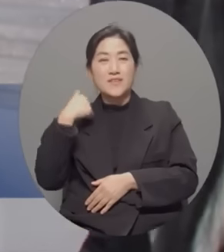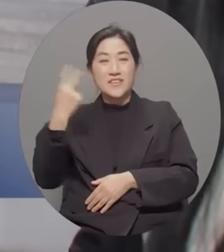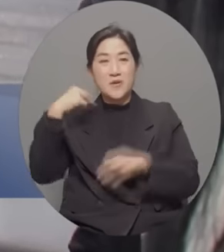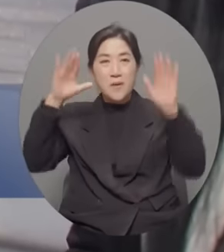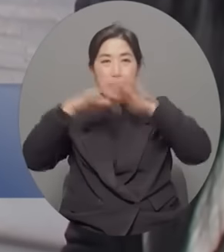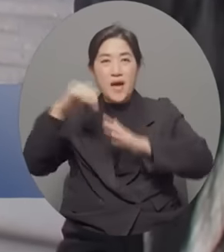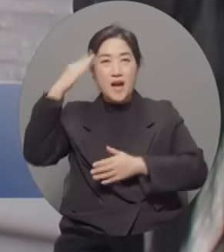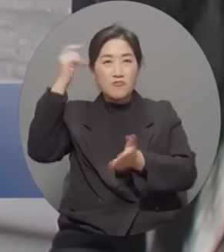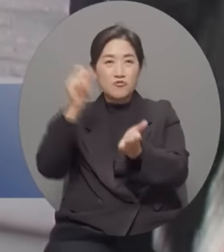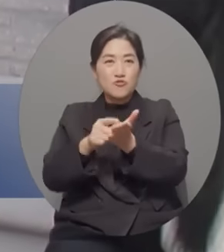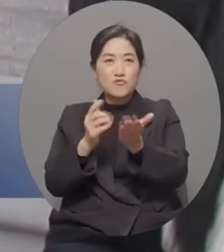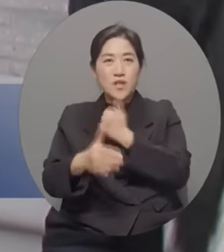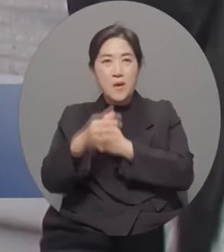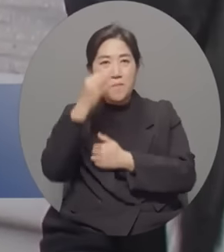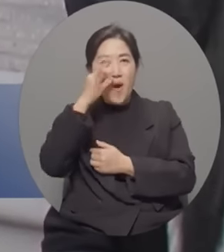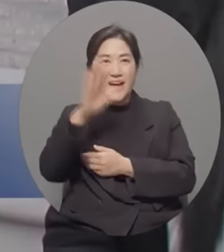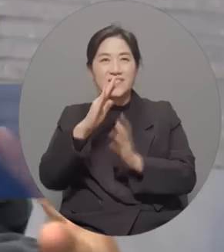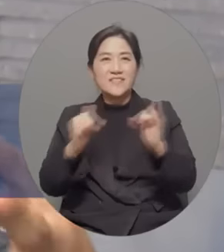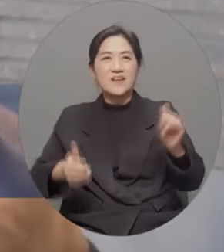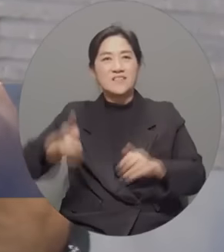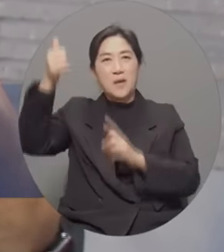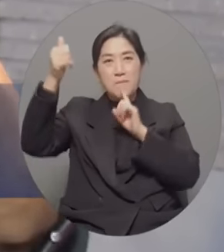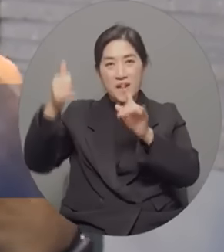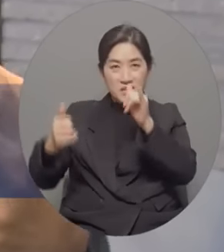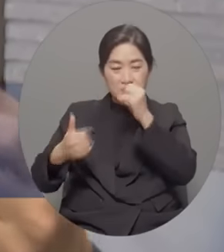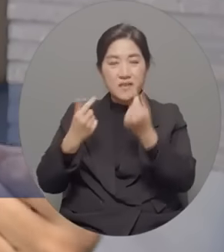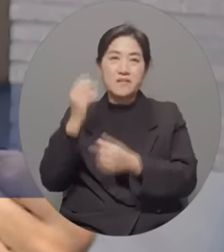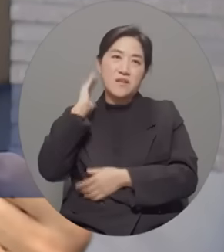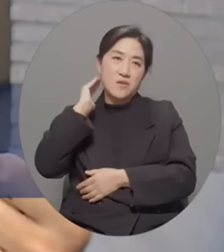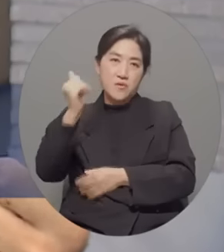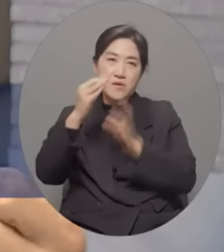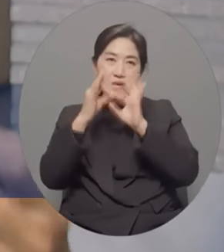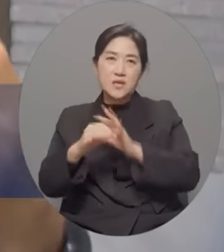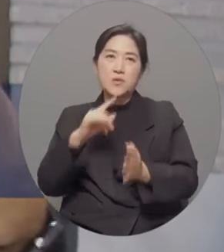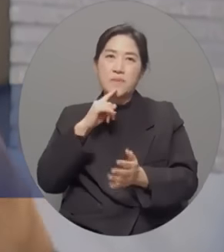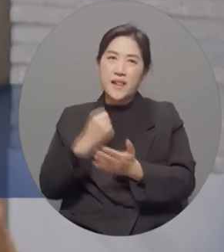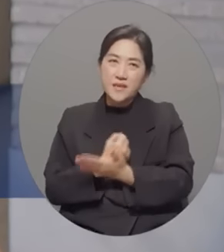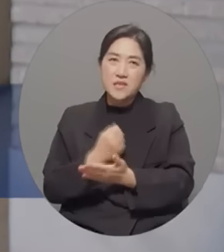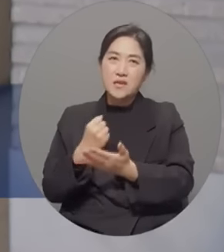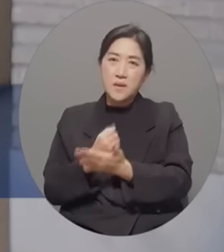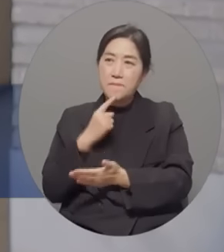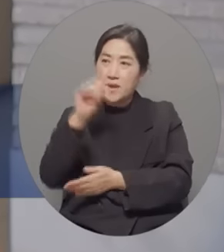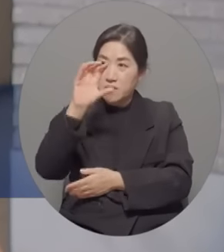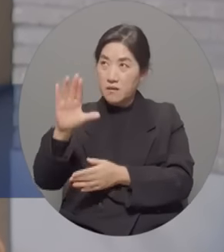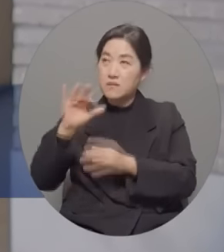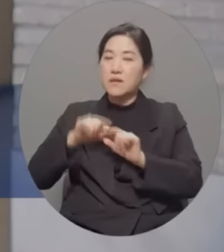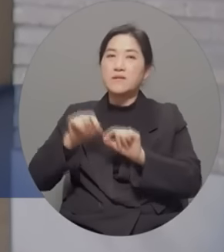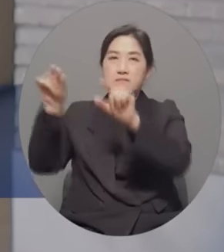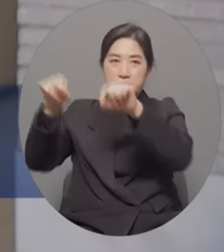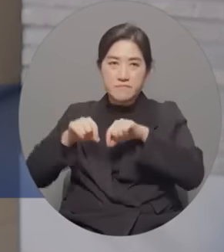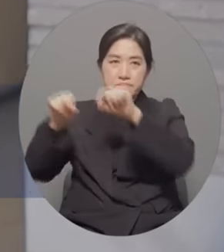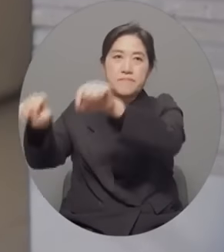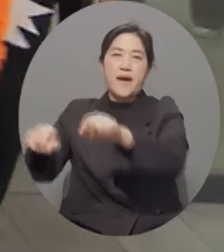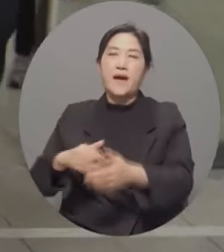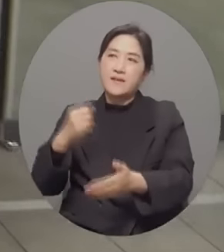때문에 안 보는 사람이 승자다 해가지고 대통령께서도 계속 아쉽습니다 했는데 저도 똑같은 말씀을 반복할게,